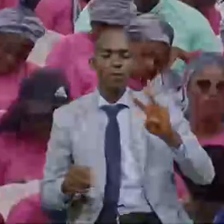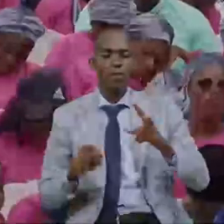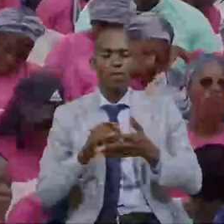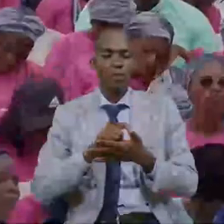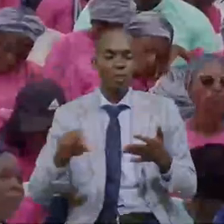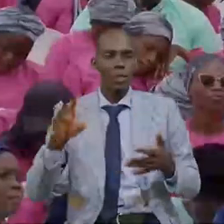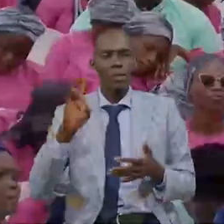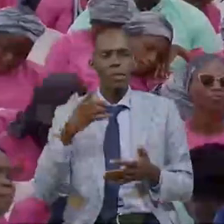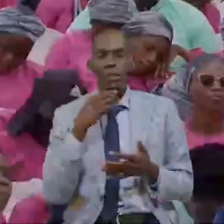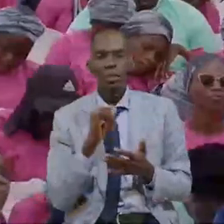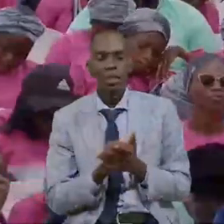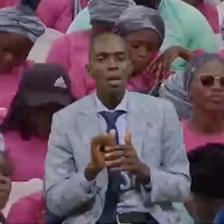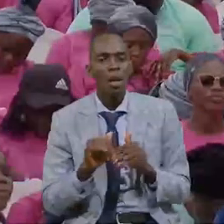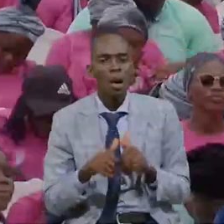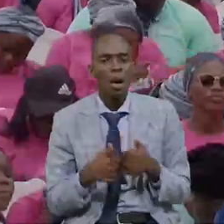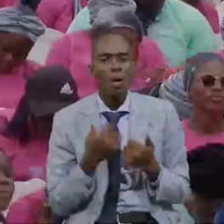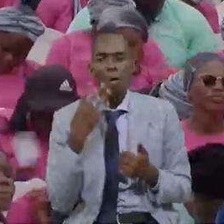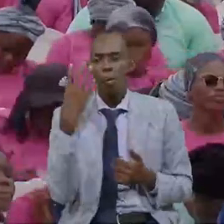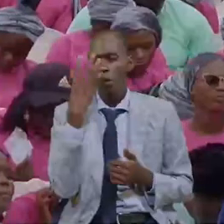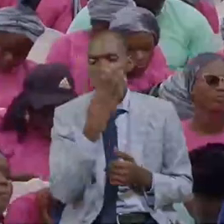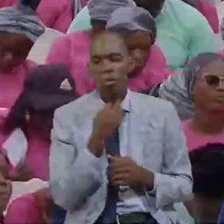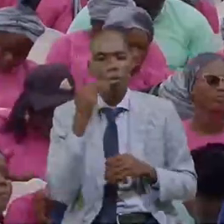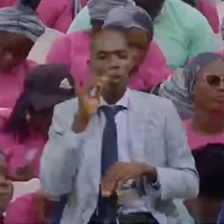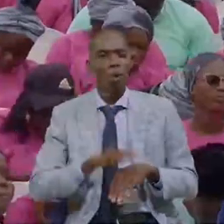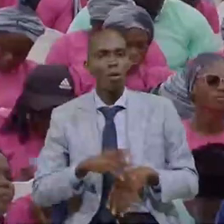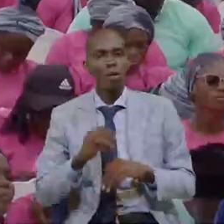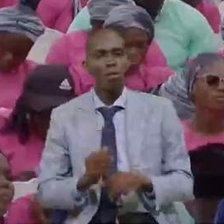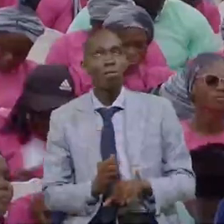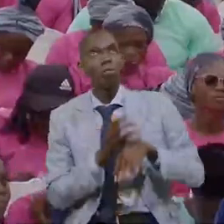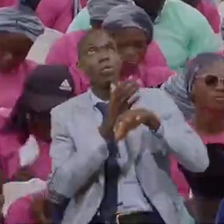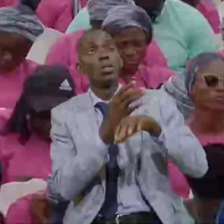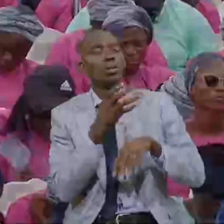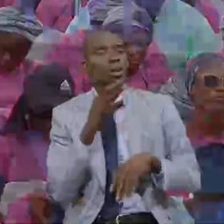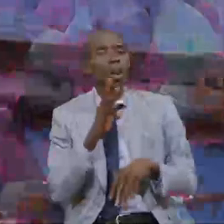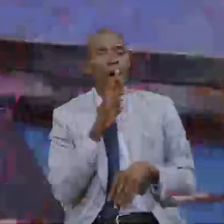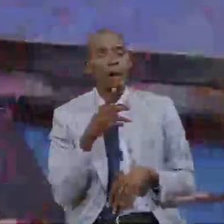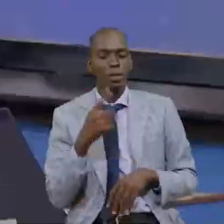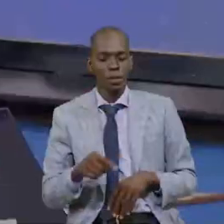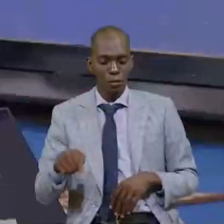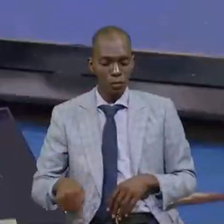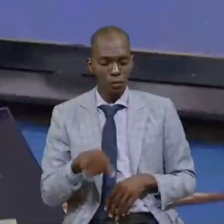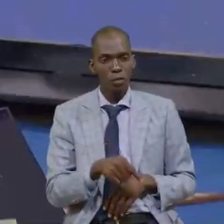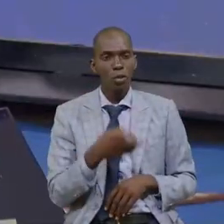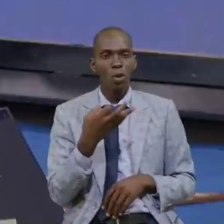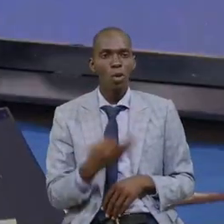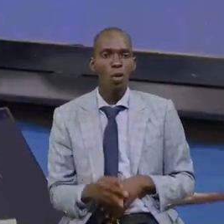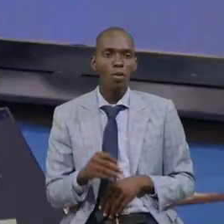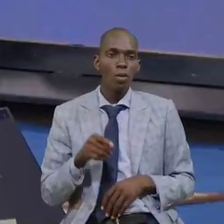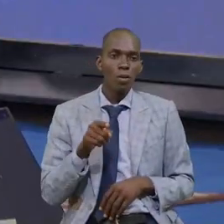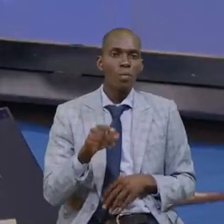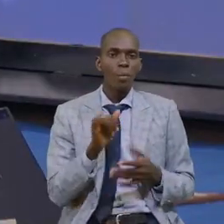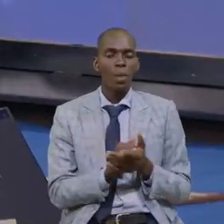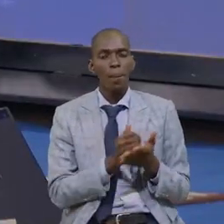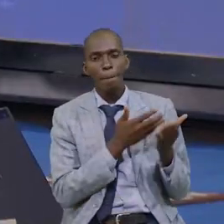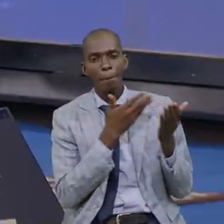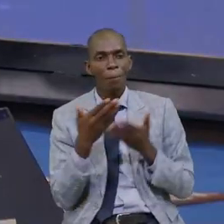dit qu'ils sont beaux sur les montagnes, les pieds de celui qui apporte de